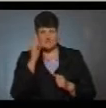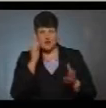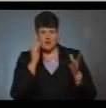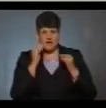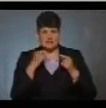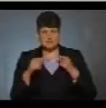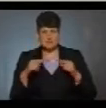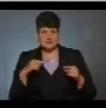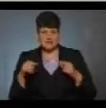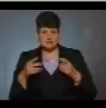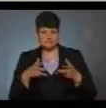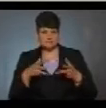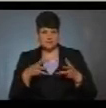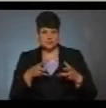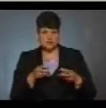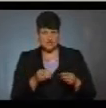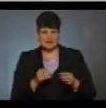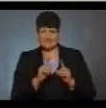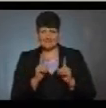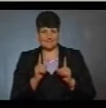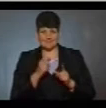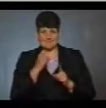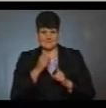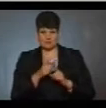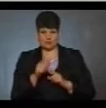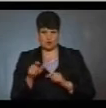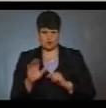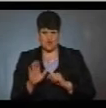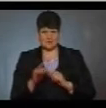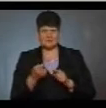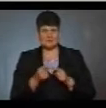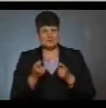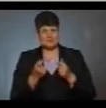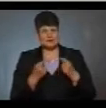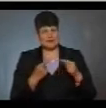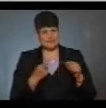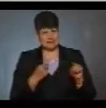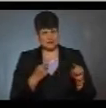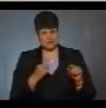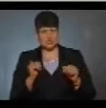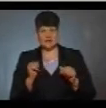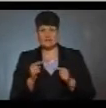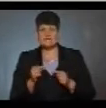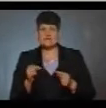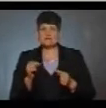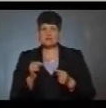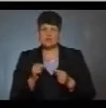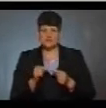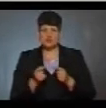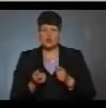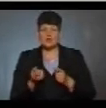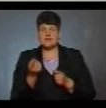інших чинників, не тільки відповідей людей, це трошки інше. І, відповідно,